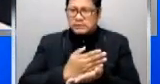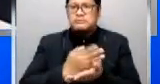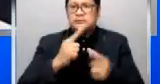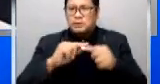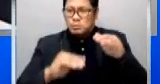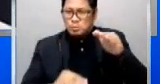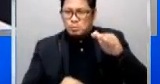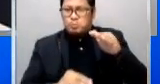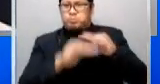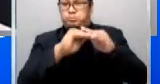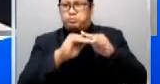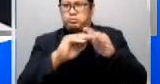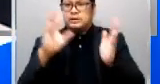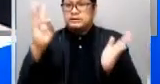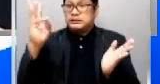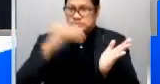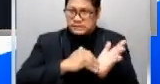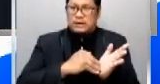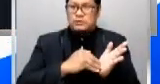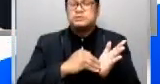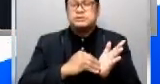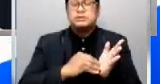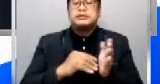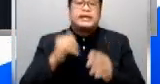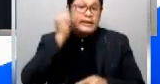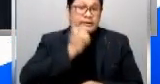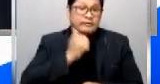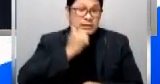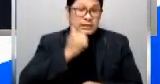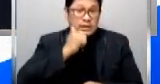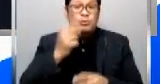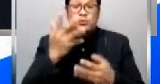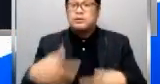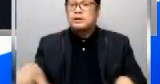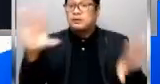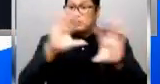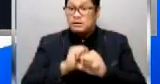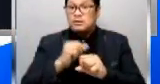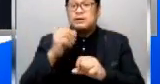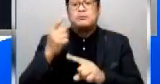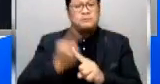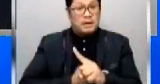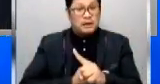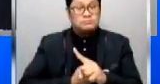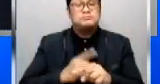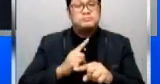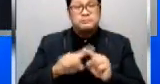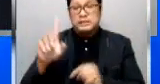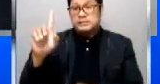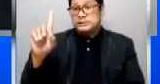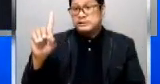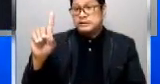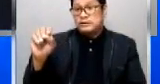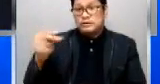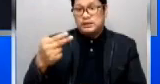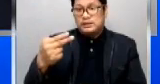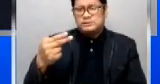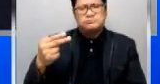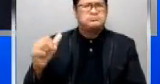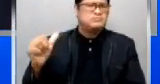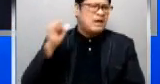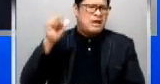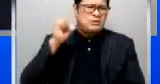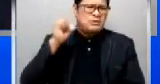6,000 bagong kaso ang maitala kada araw sa pagtatapos ng buwan. Pero ang Department of Health ayaw pa yung tawaging isang surge